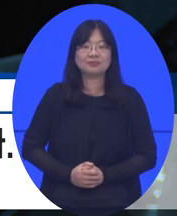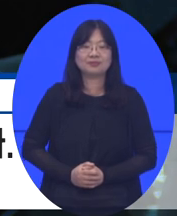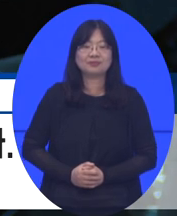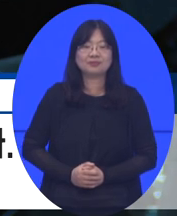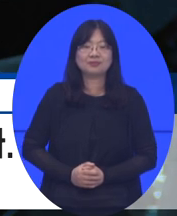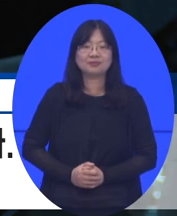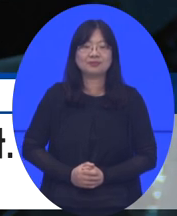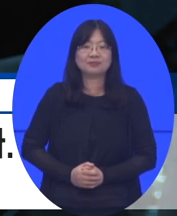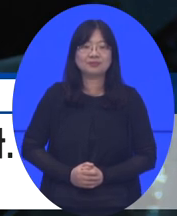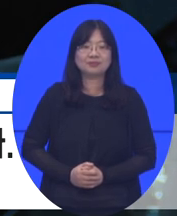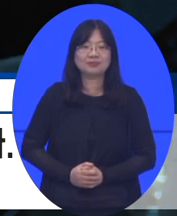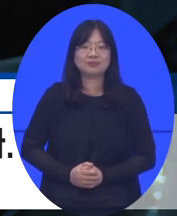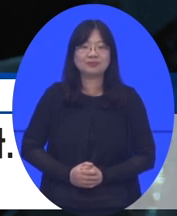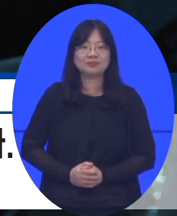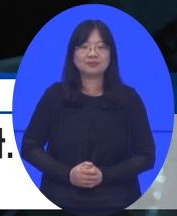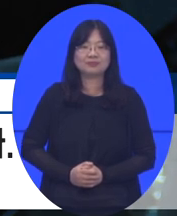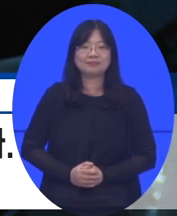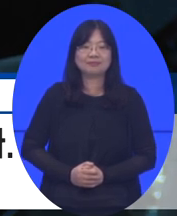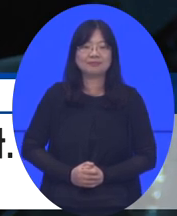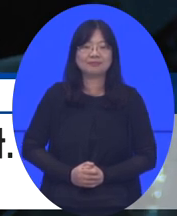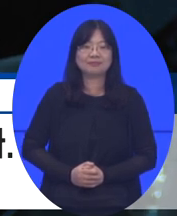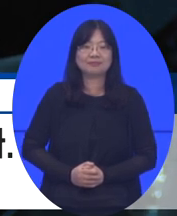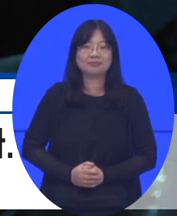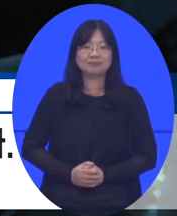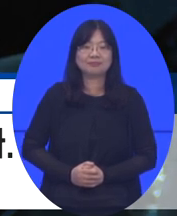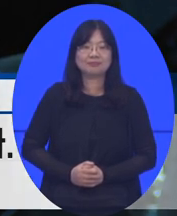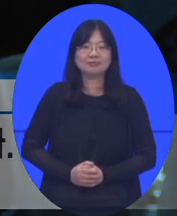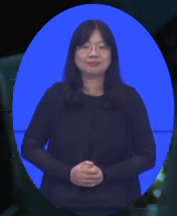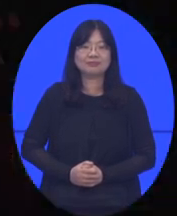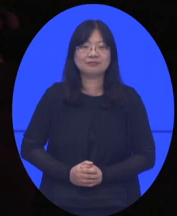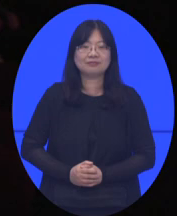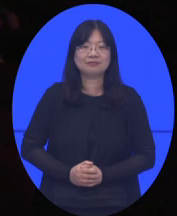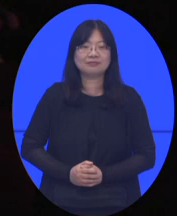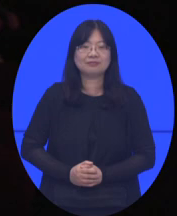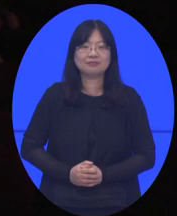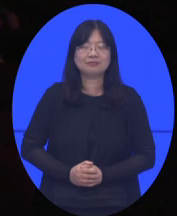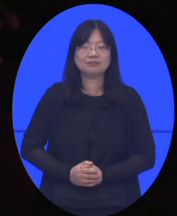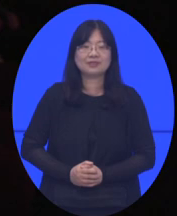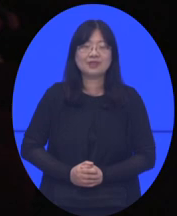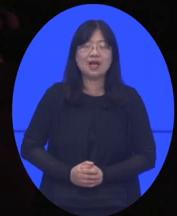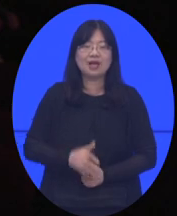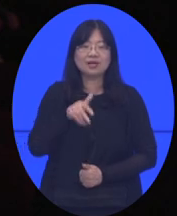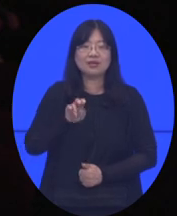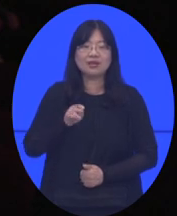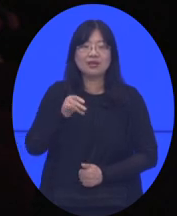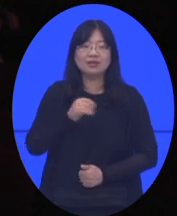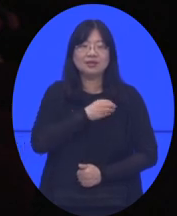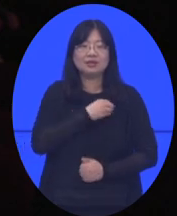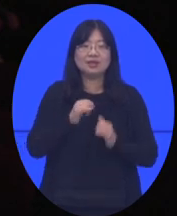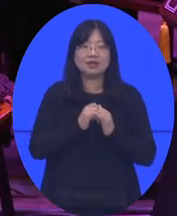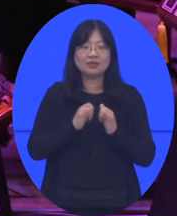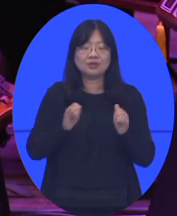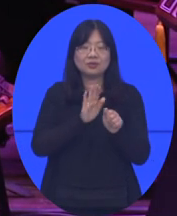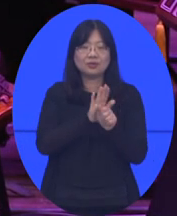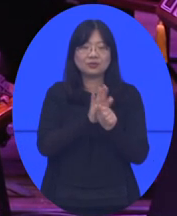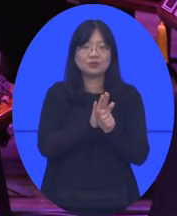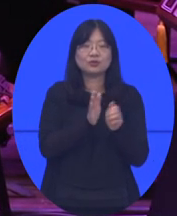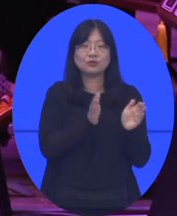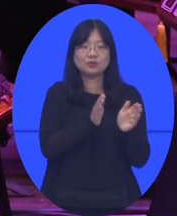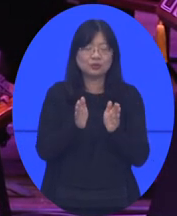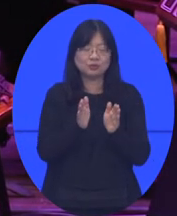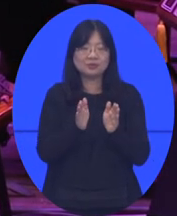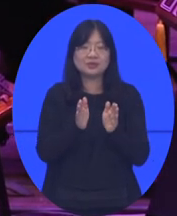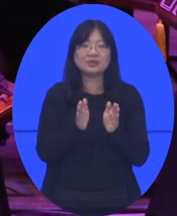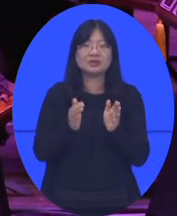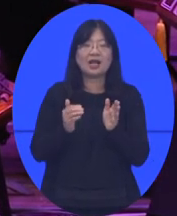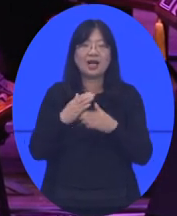only during your stay in 경기 province, but also in the future too. 도는 잼버리 대원 체류 지원 TF를 구성해 안전을